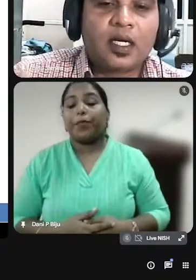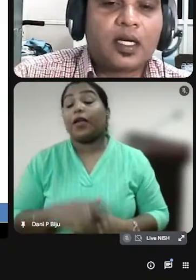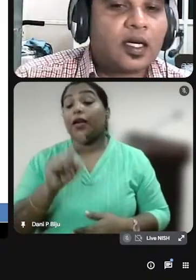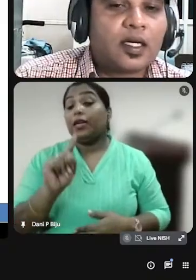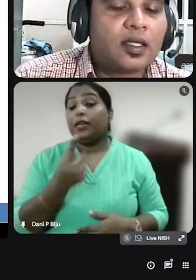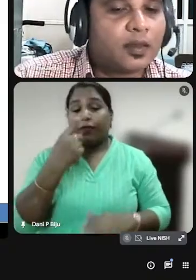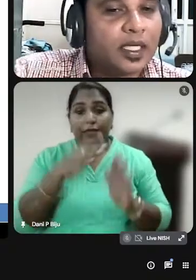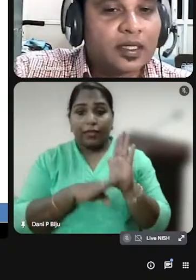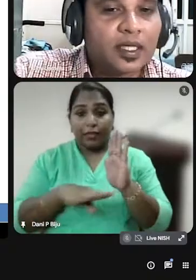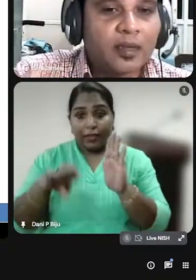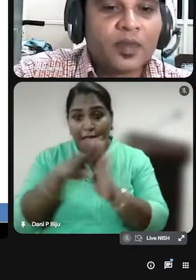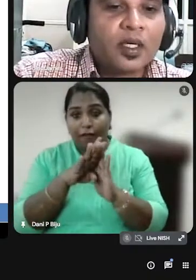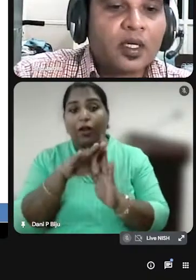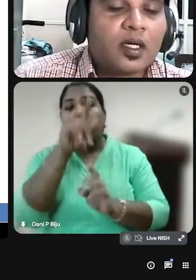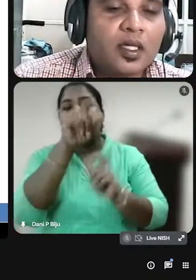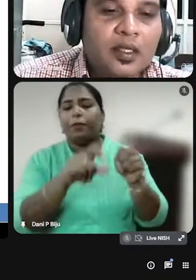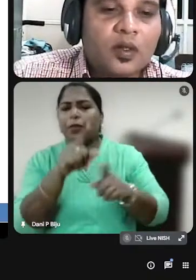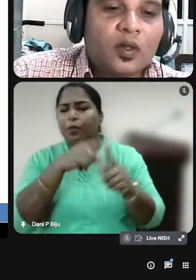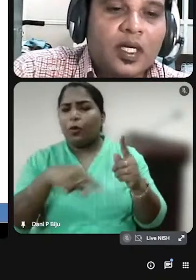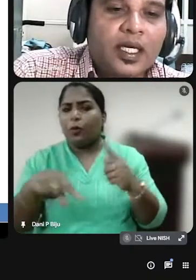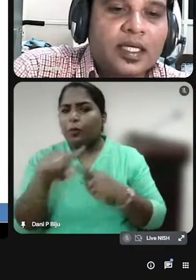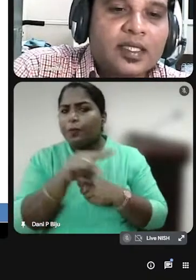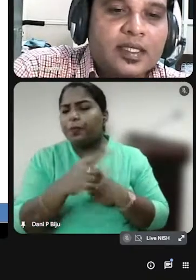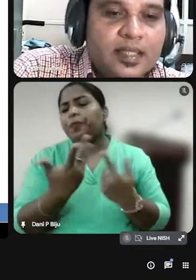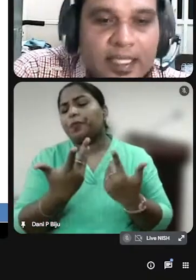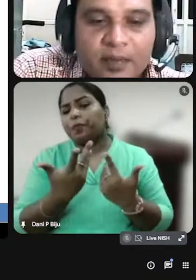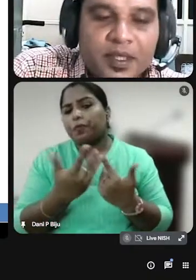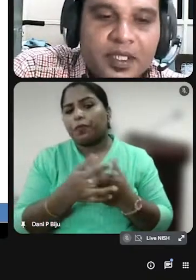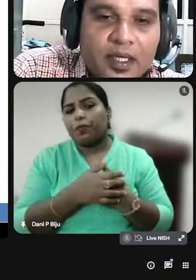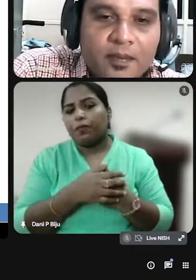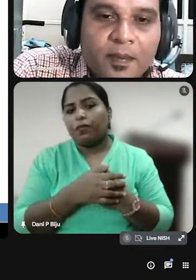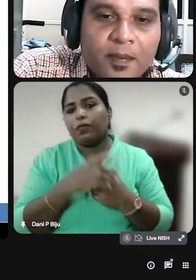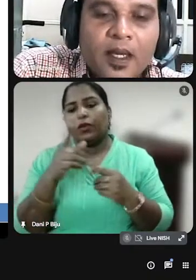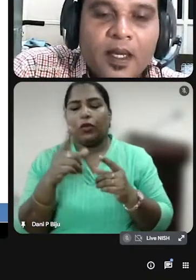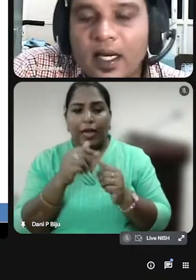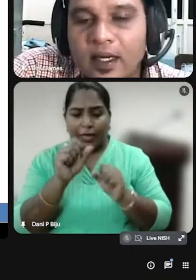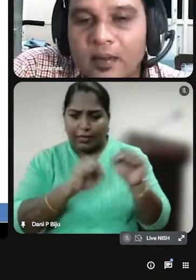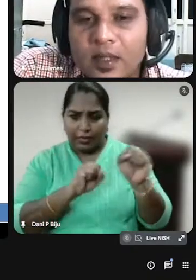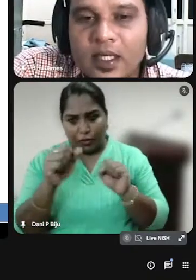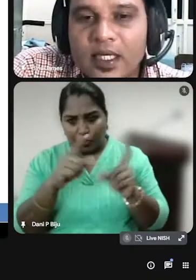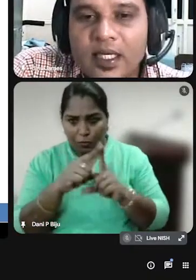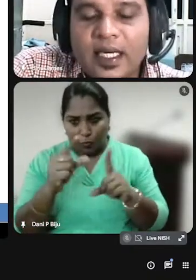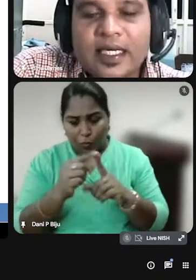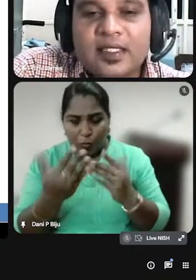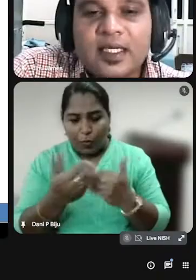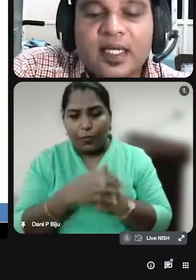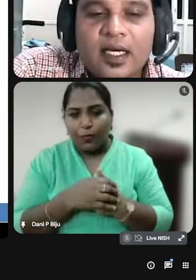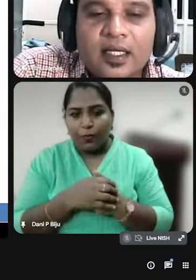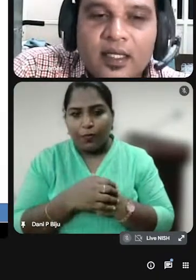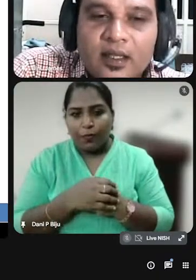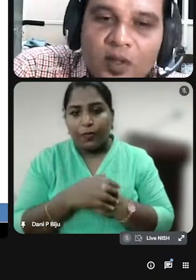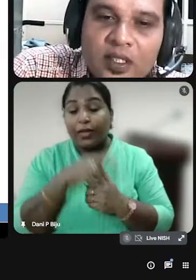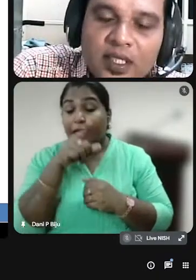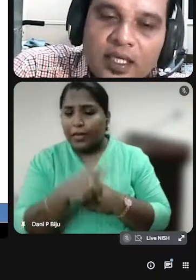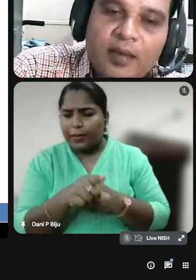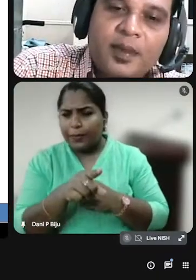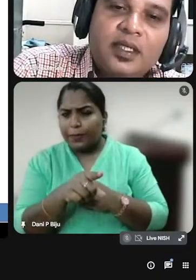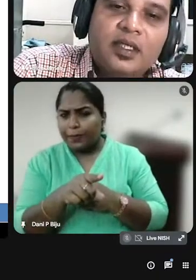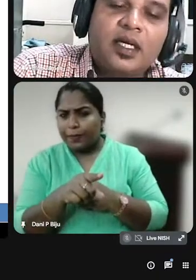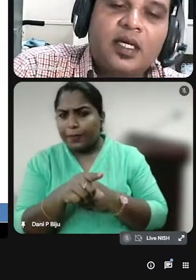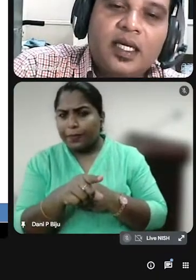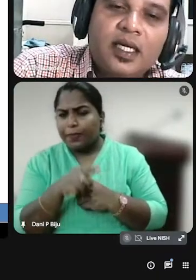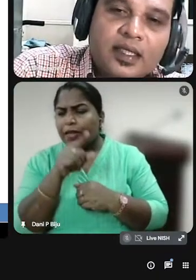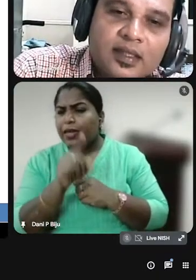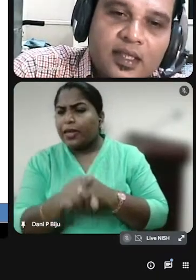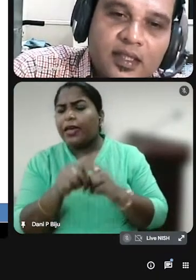സ്റ്റേജിലുള്ള ആൾക്കാർക്കാണ് നമ്മൾ ഇത്രയും നീങ്ങുകൊണ്ടുള്ള ഈ എക്സസൈസ് ചെയ്യാൻ പറ്റില്ല. കാരണം ഈ എക്സസൈസ് നിന്നോണ്ട് ചെയ്യാൻ